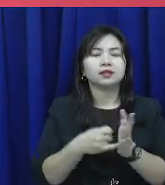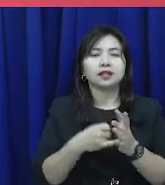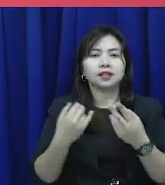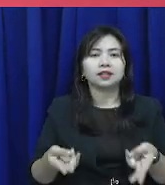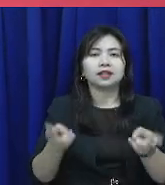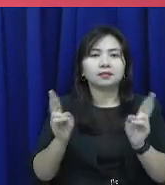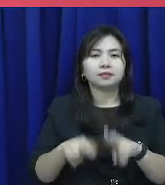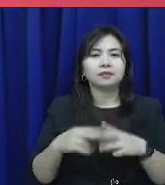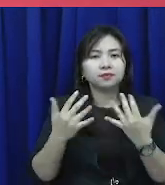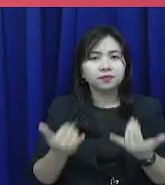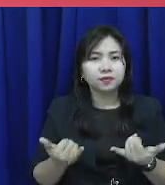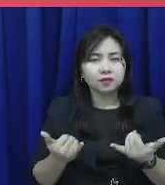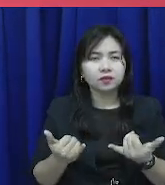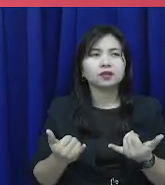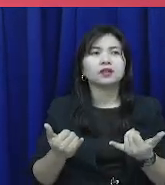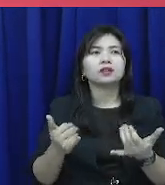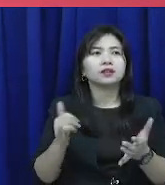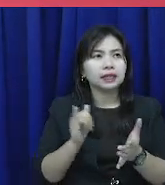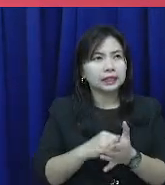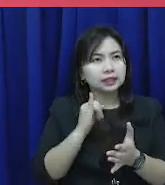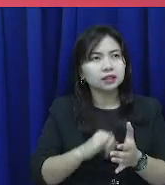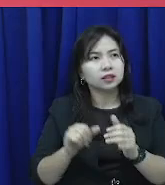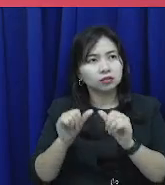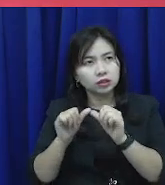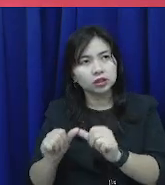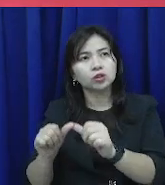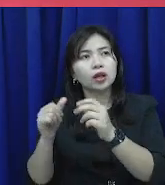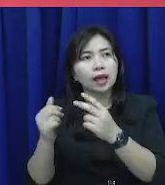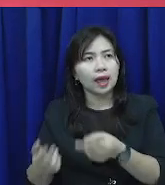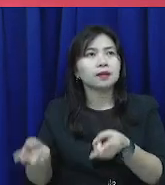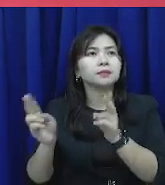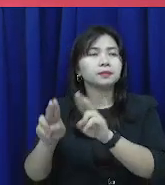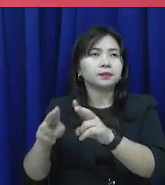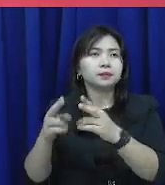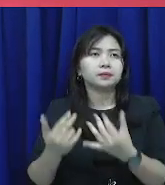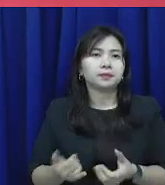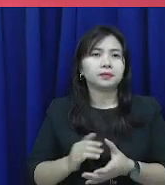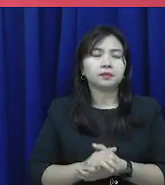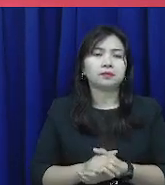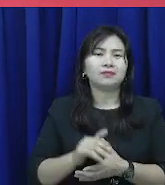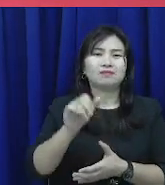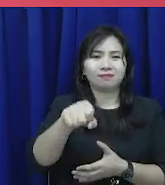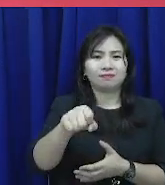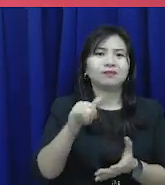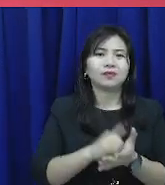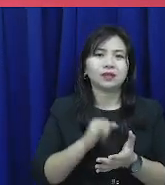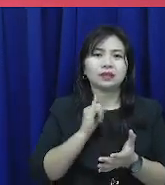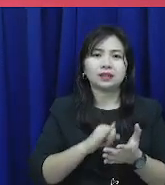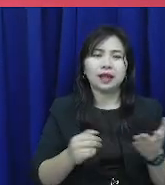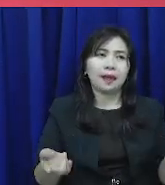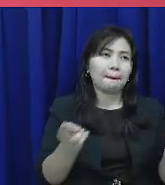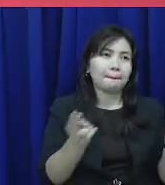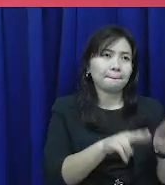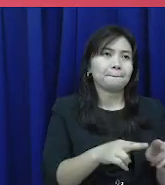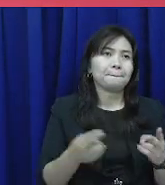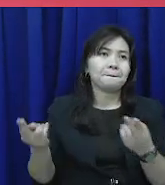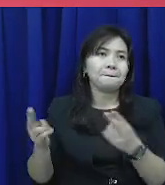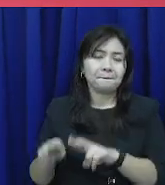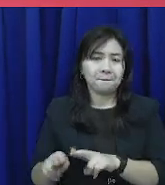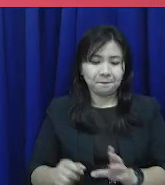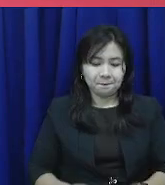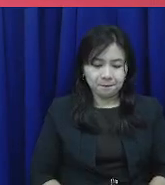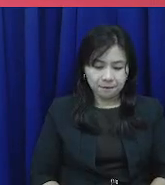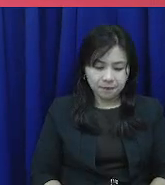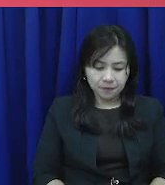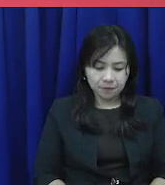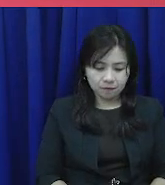week round whole month round and a whole year round you see nangyayari po yan you see So kung titingnan mo